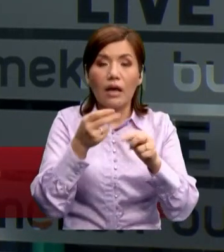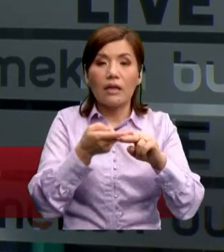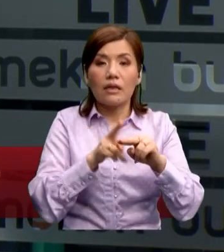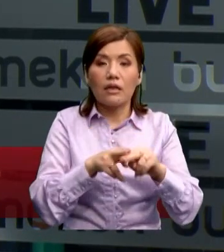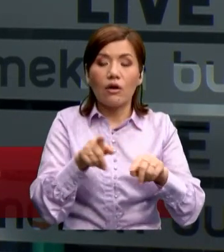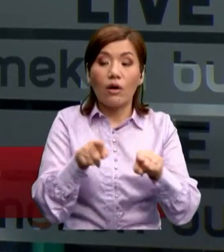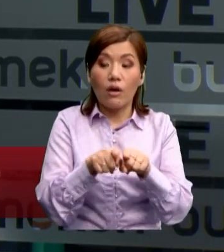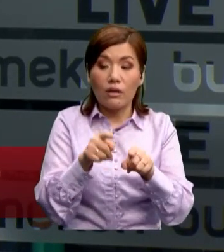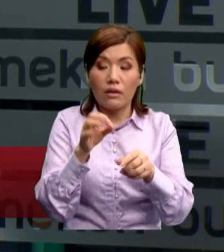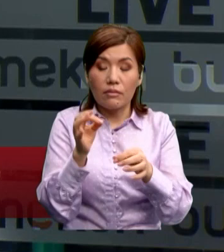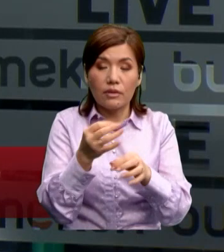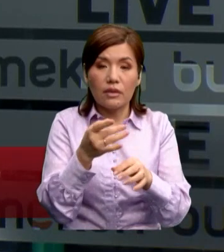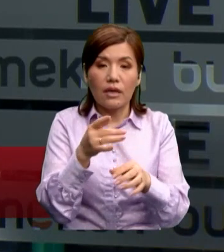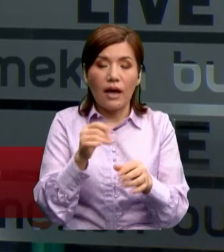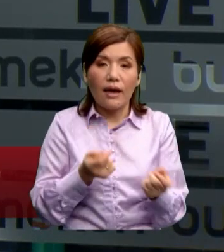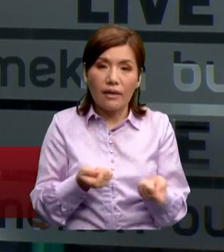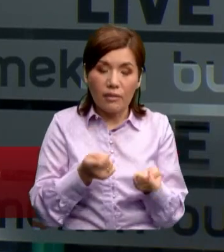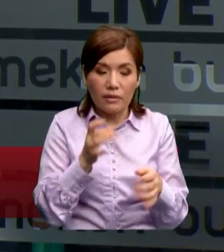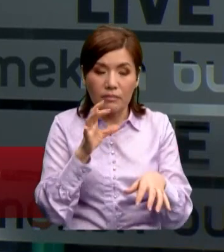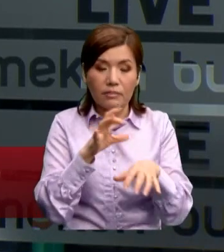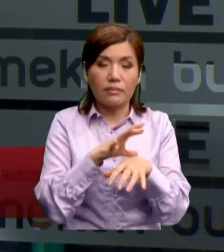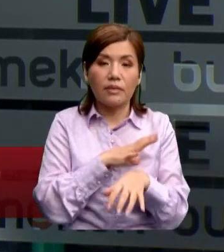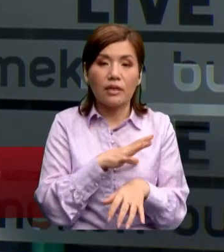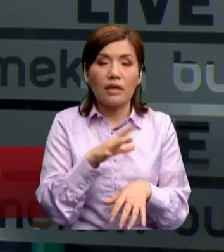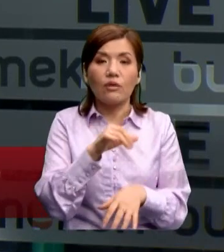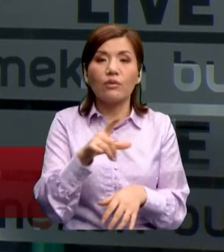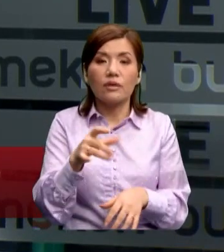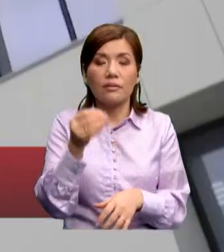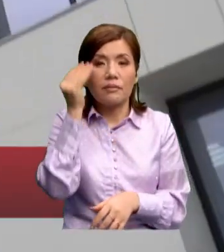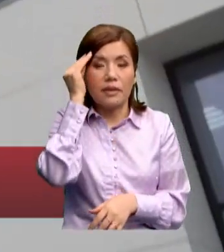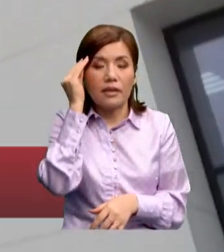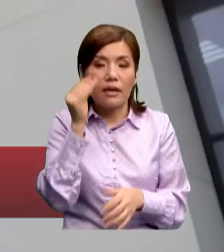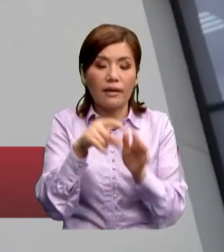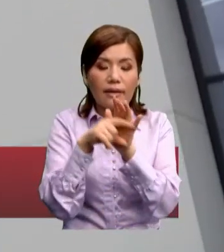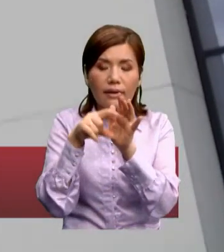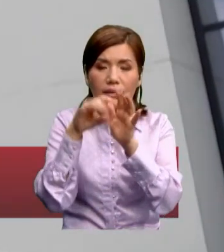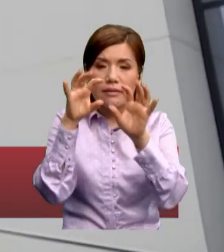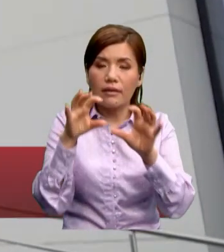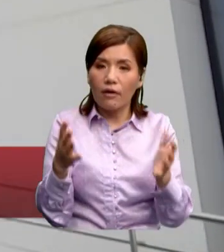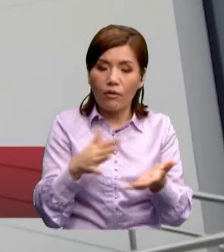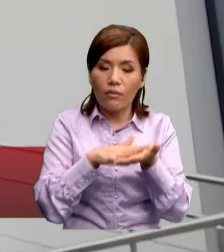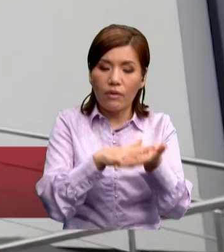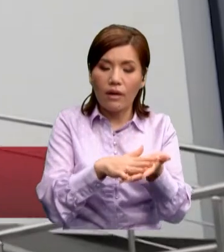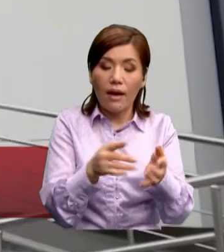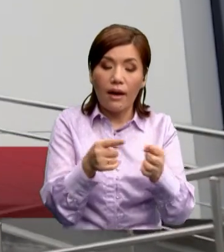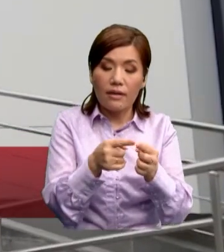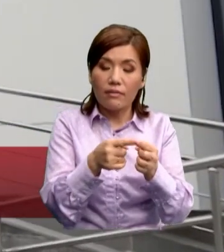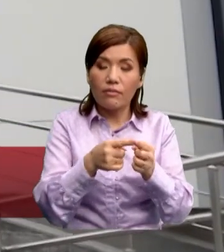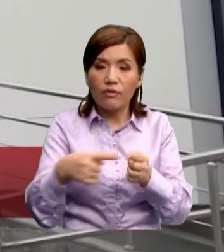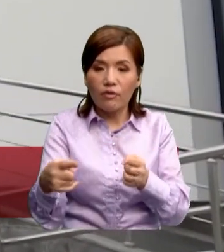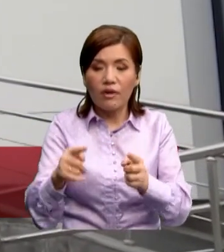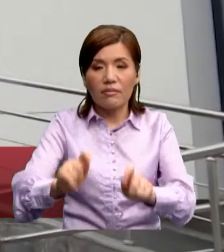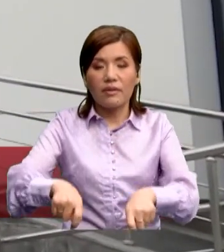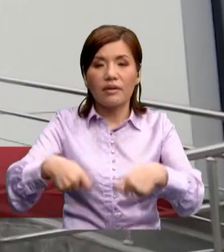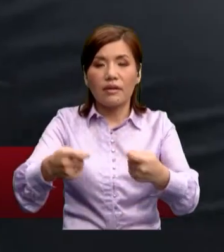лазейки которые пользовались акиматы чиновники по-своему трактовали земельный кодекс и все заявления о продлении аренды направляли